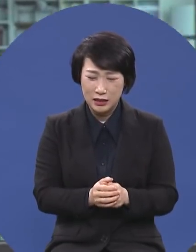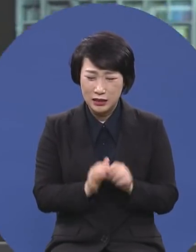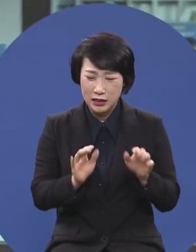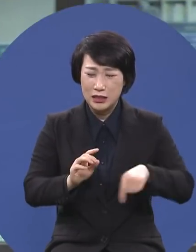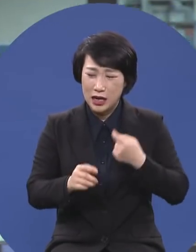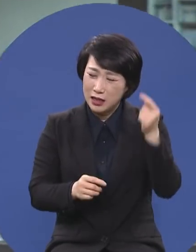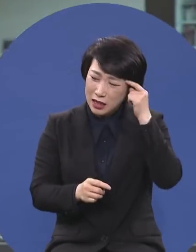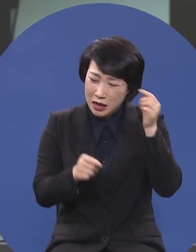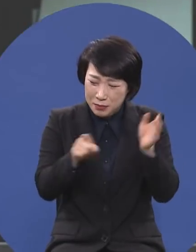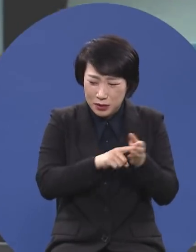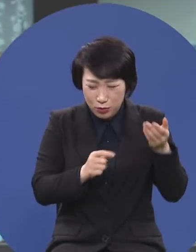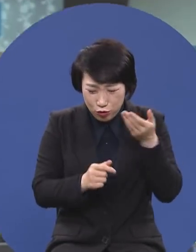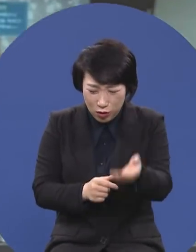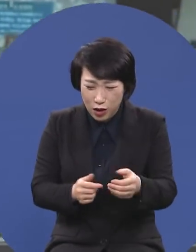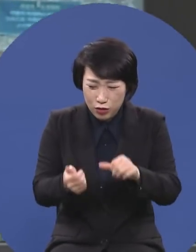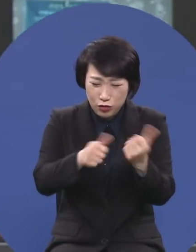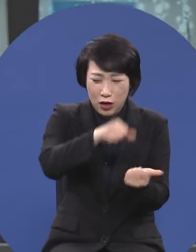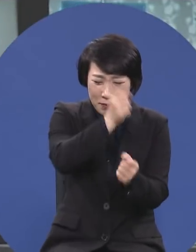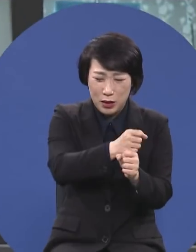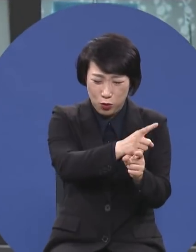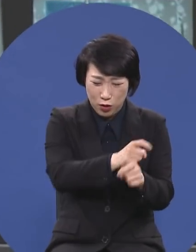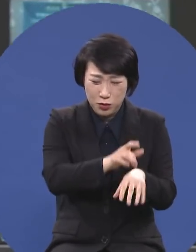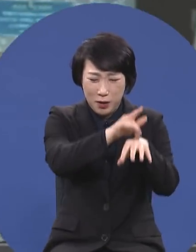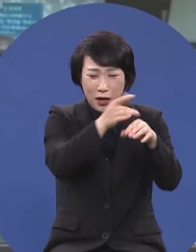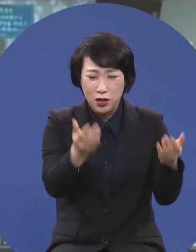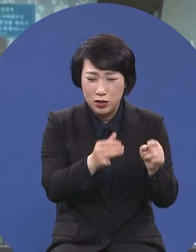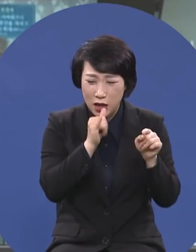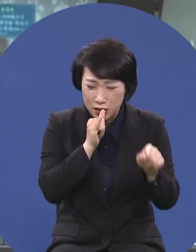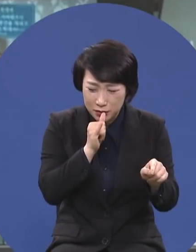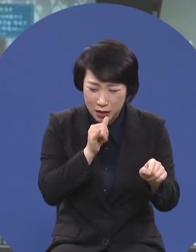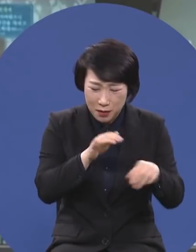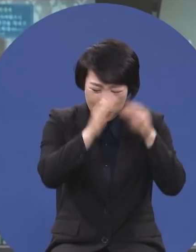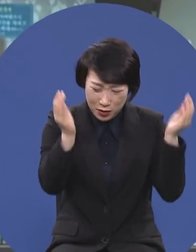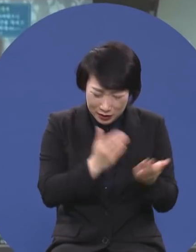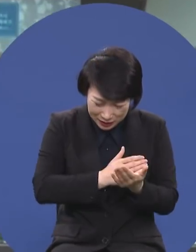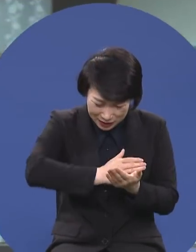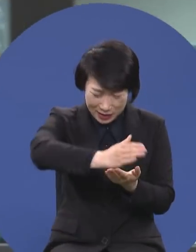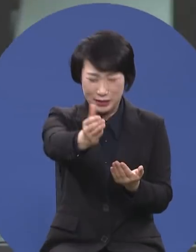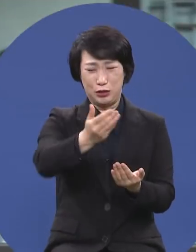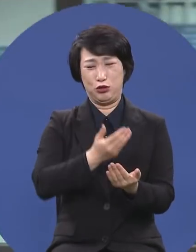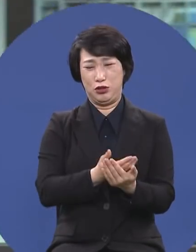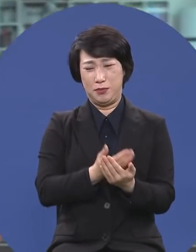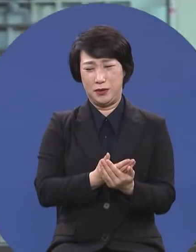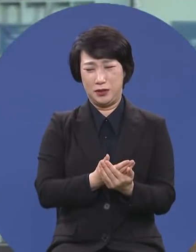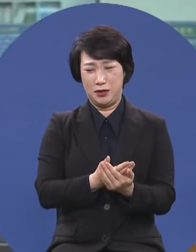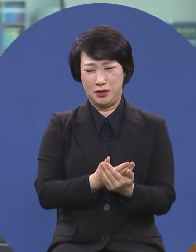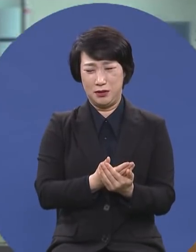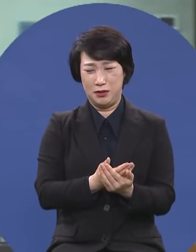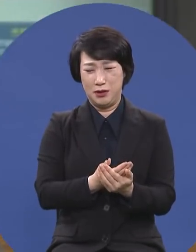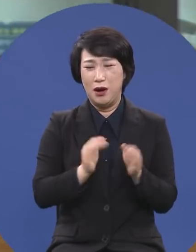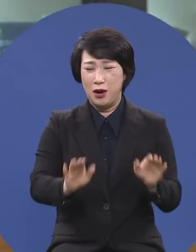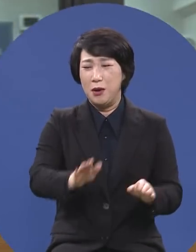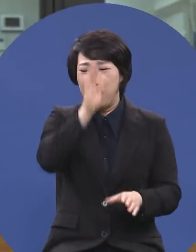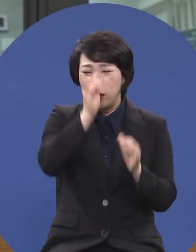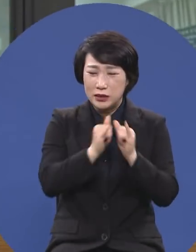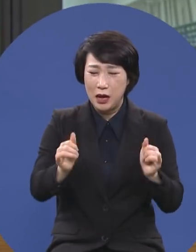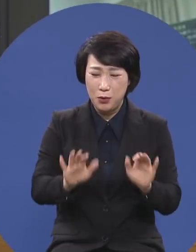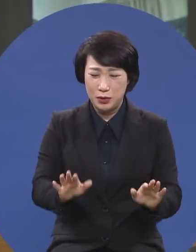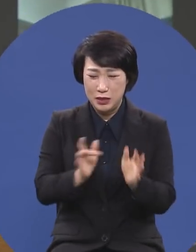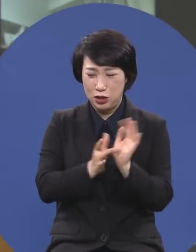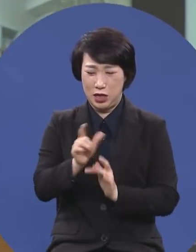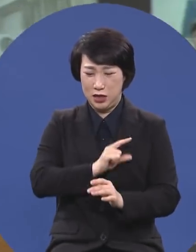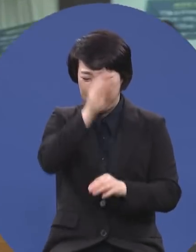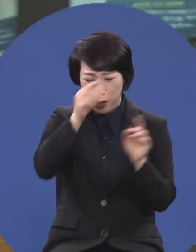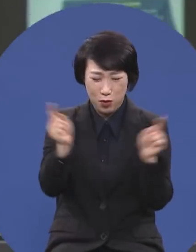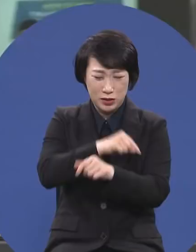자기 확신을 주어 죽이게 만든 원수 마귀 사단 귀신이 떠나가게 하옵소서. 병든 자 내 이름으로